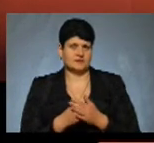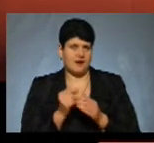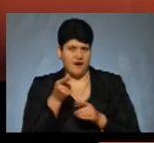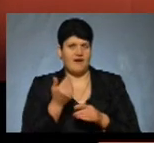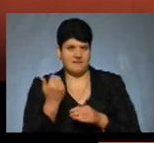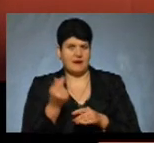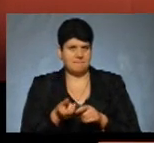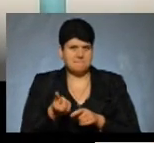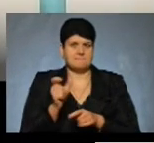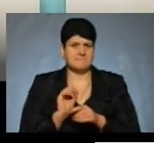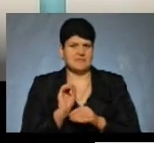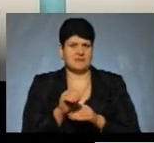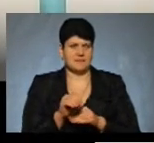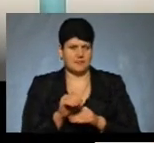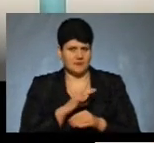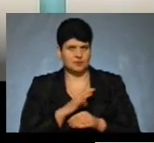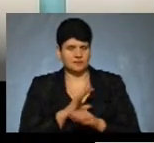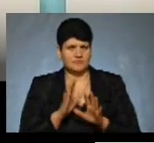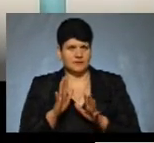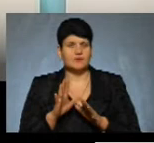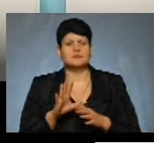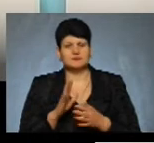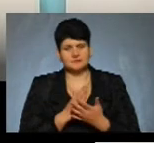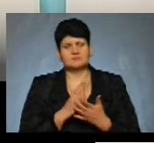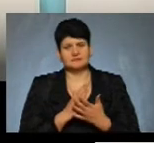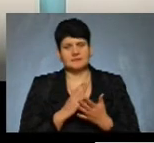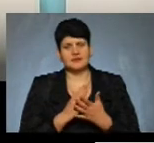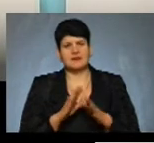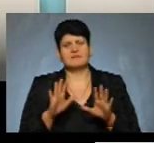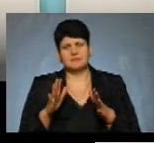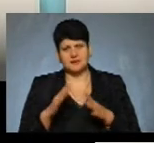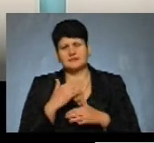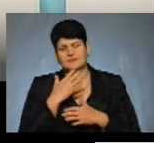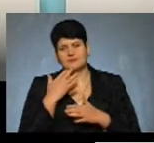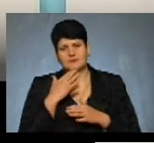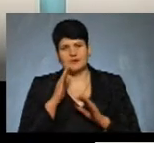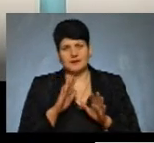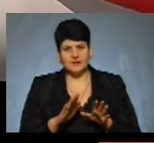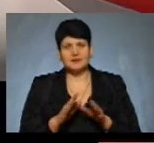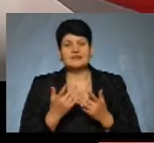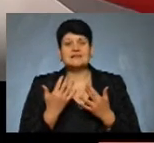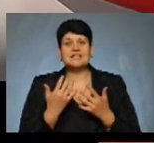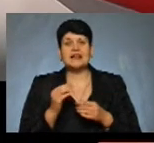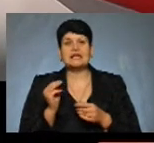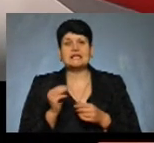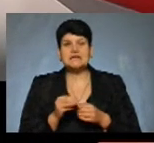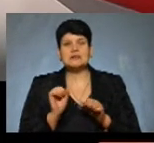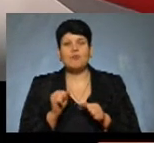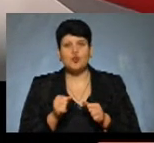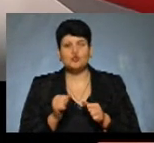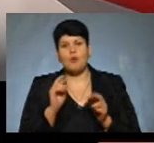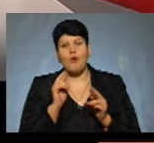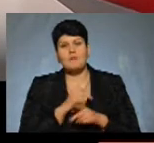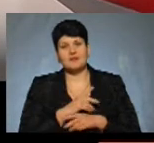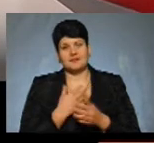тією кореляцією? Звичайно, що і такі випадки не поодинокі. І приблизно на скільки тисяч можуть помилитися? Чи